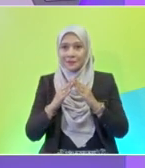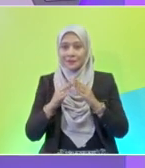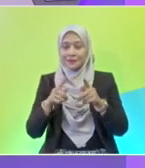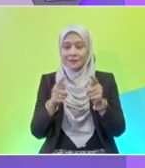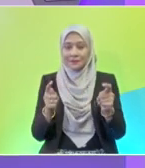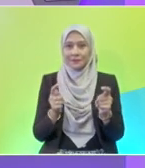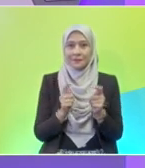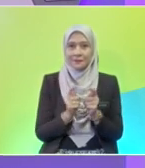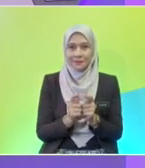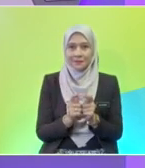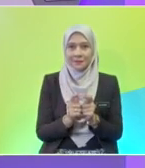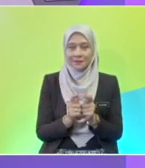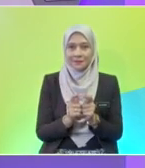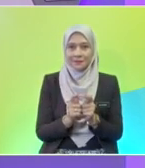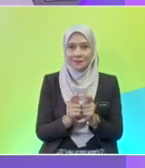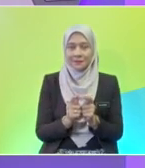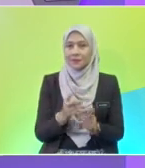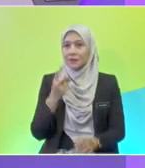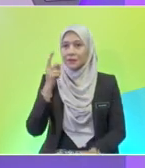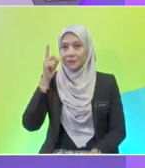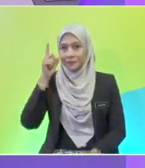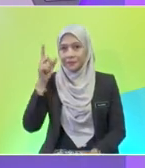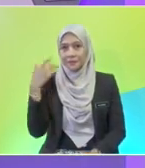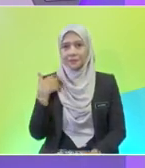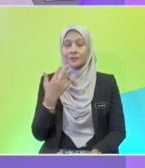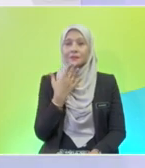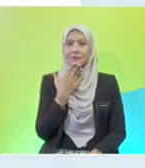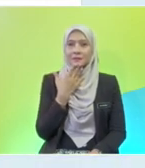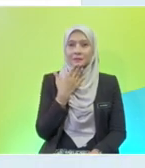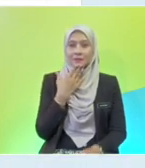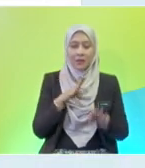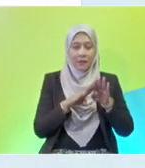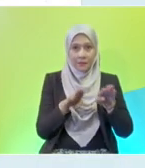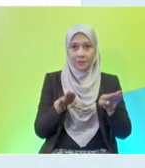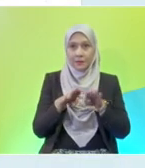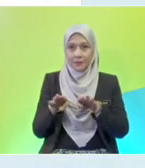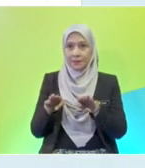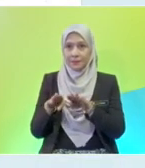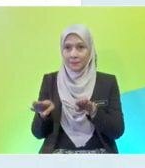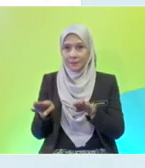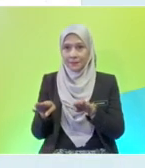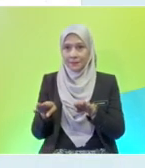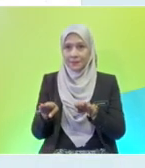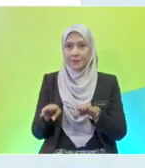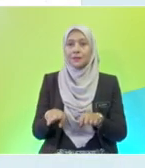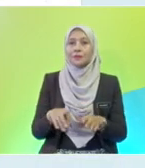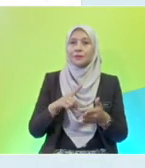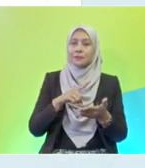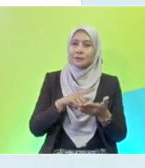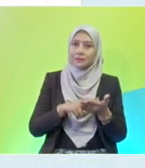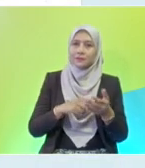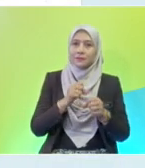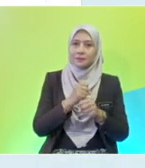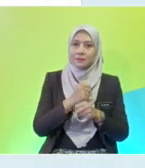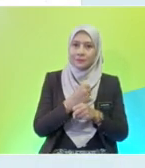kalau kita lihat ada warna kan Nah jadi kita ingat Oh ini warna hijau itu adalah logam warna biru